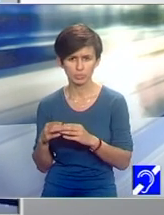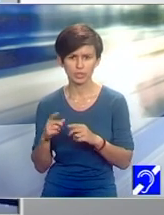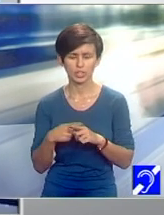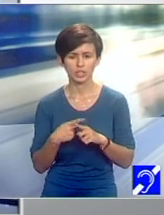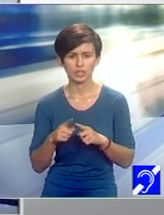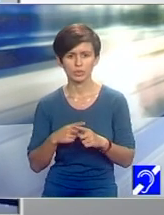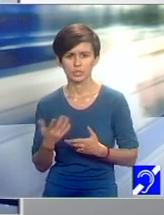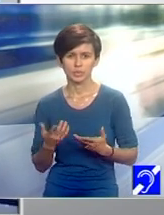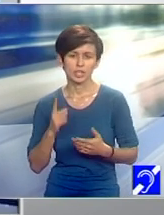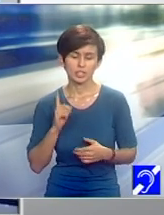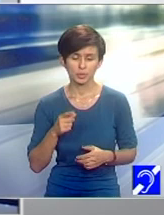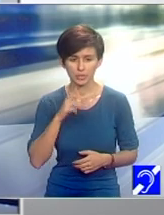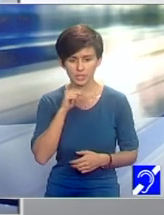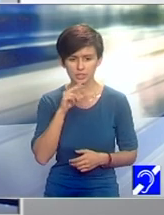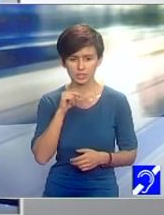să vorbim în